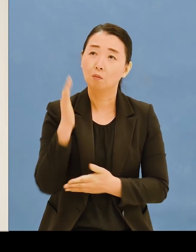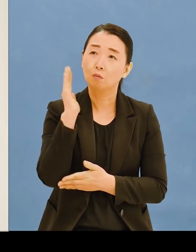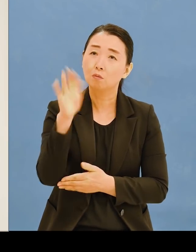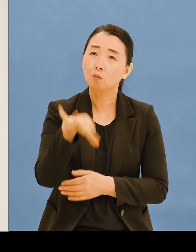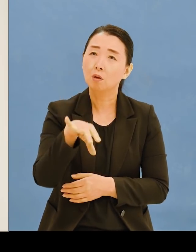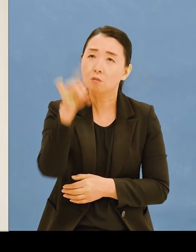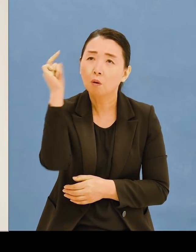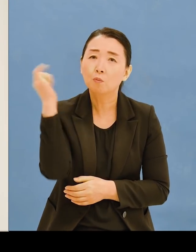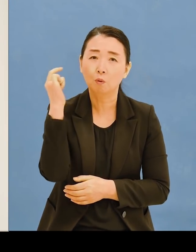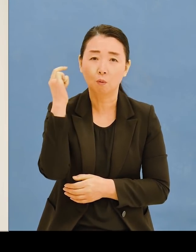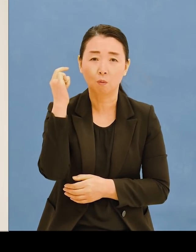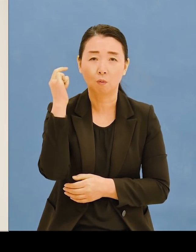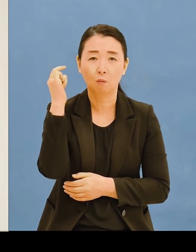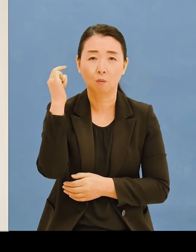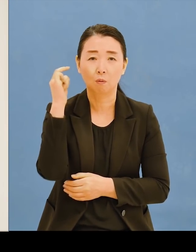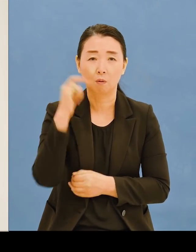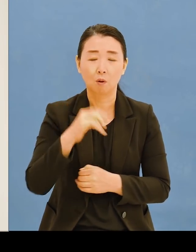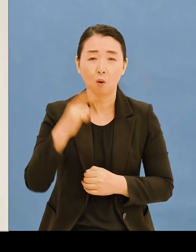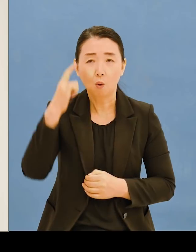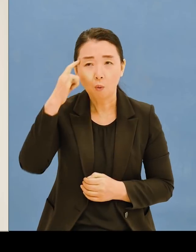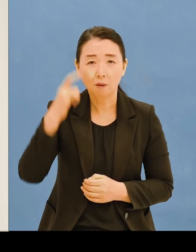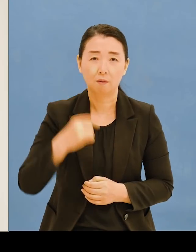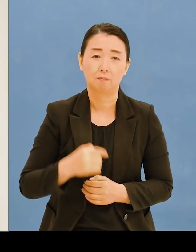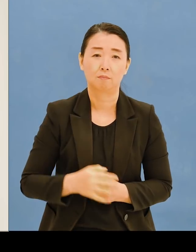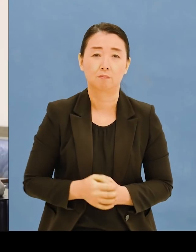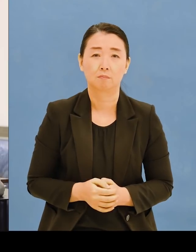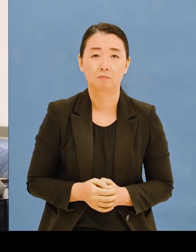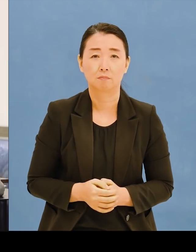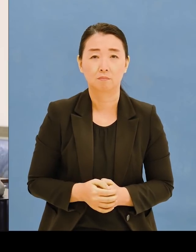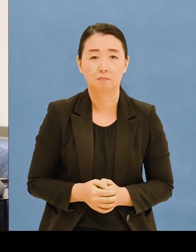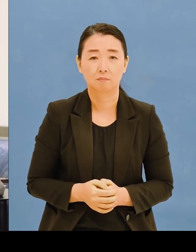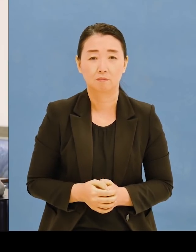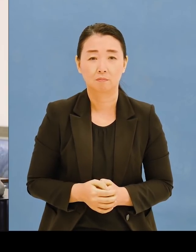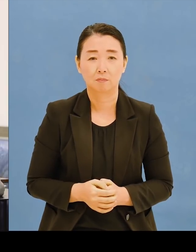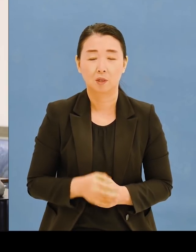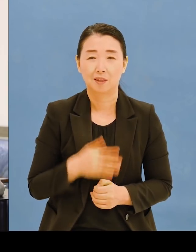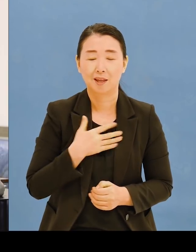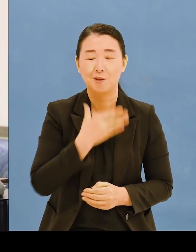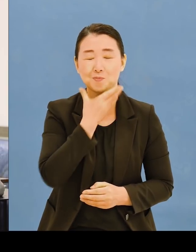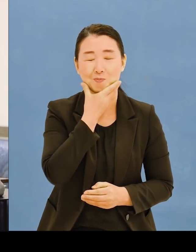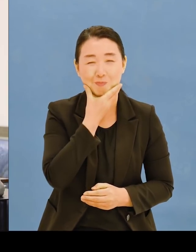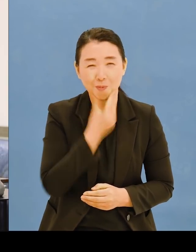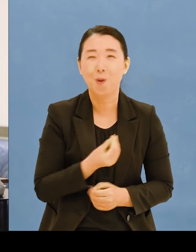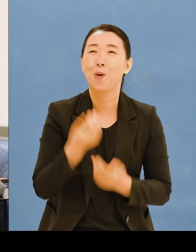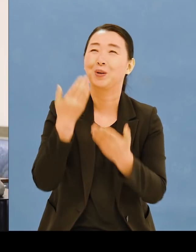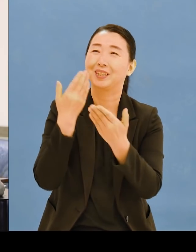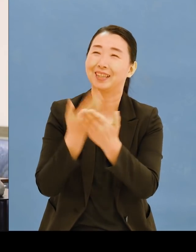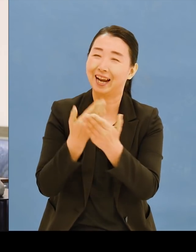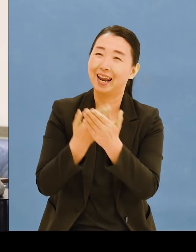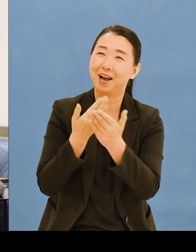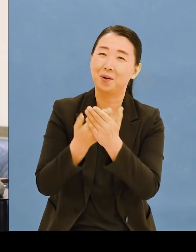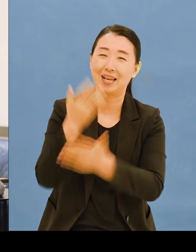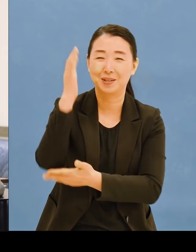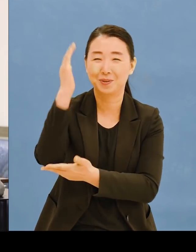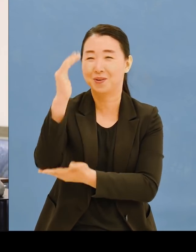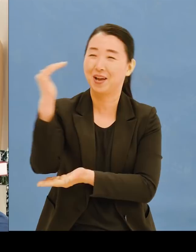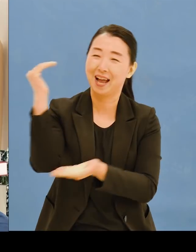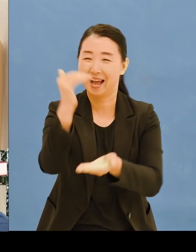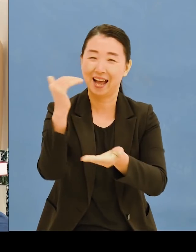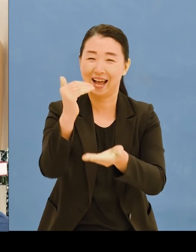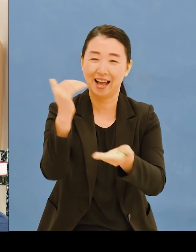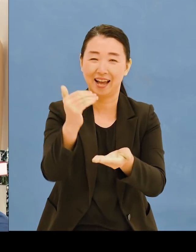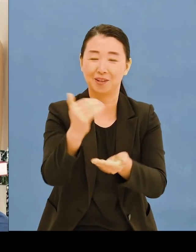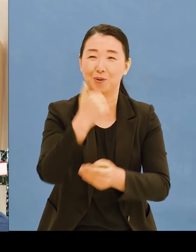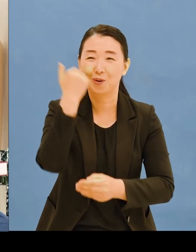처음 들어본 거예요. 정말 저는 좀 투박하고 그다음에 이렇게 복을 많이 외치시고 네. 그다음에